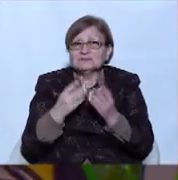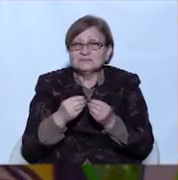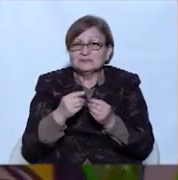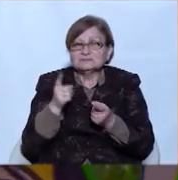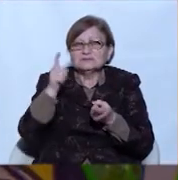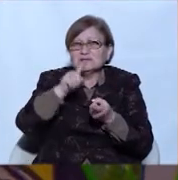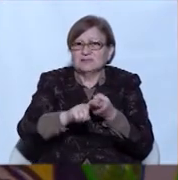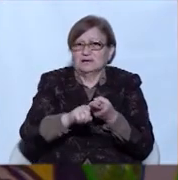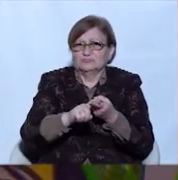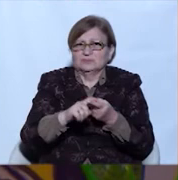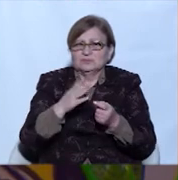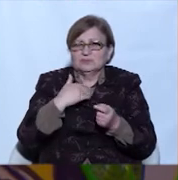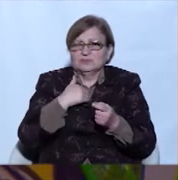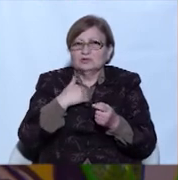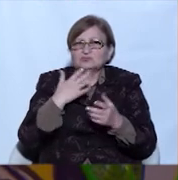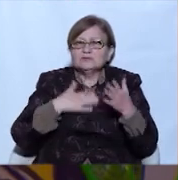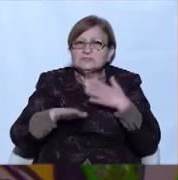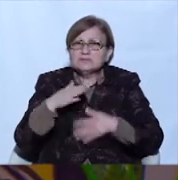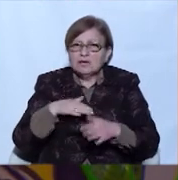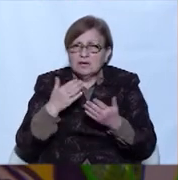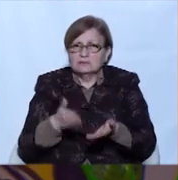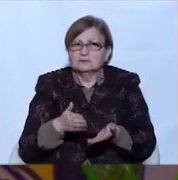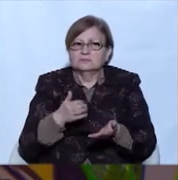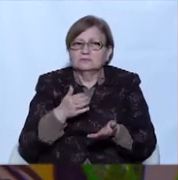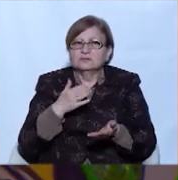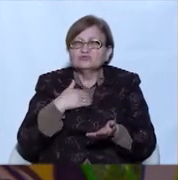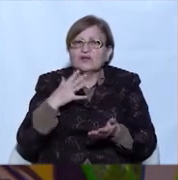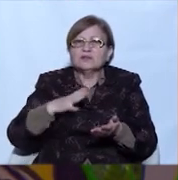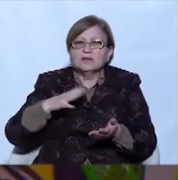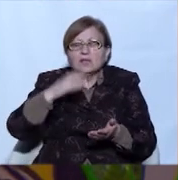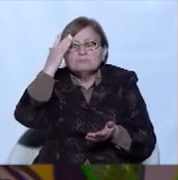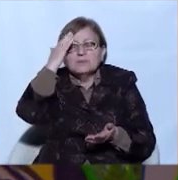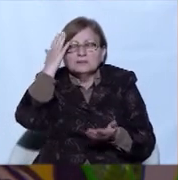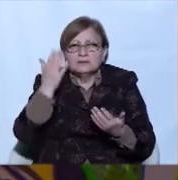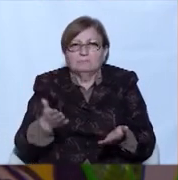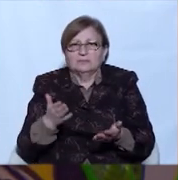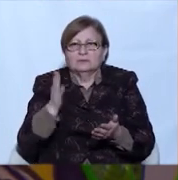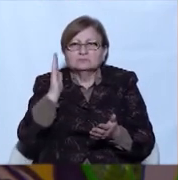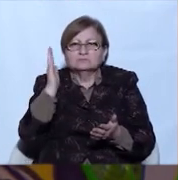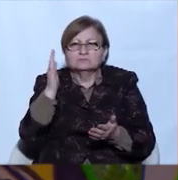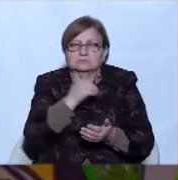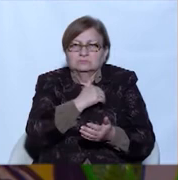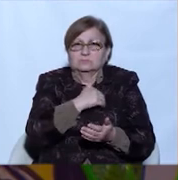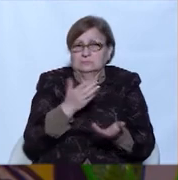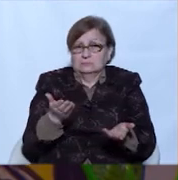არის დაკავშირებული ჩვენი სიხარული, ჩვენი იმედები. ის